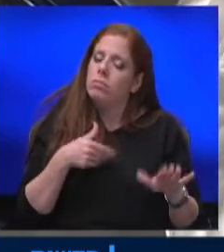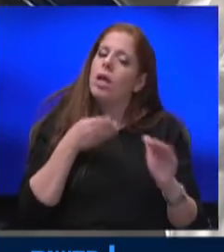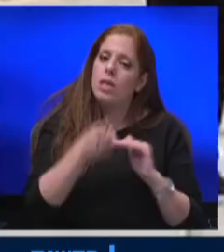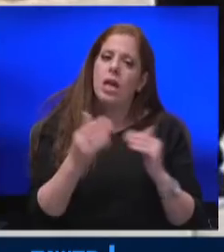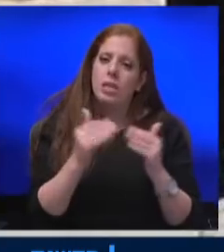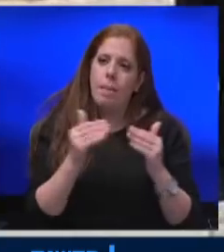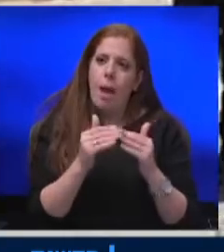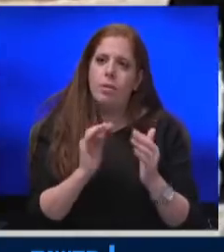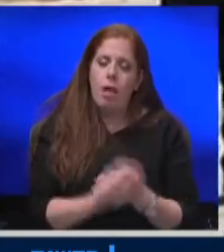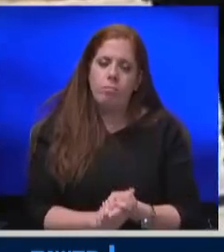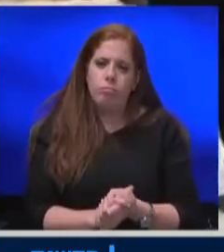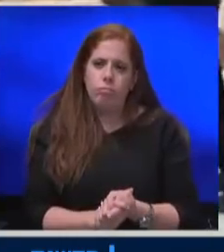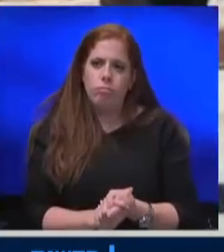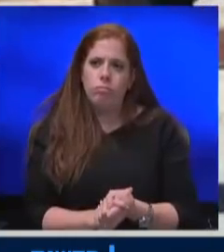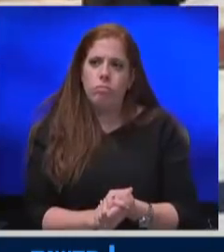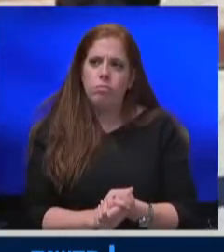נכנס הביתה.